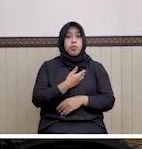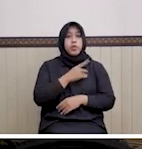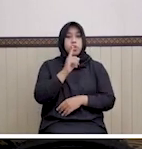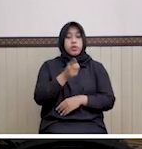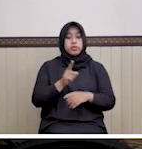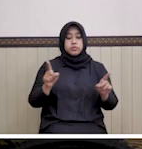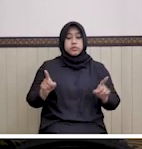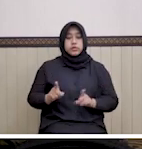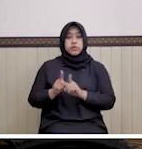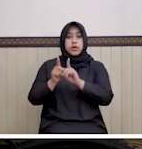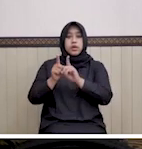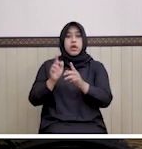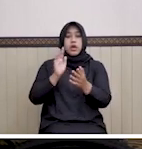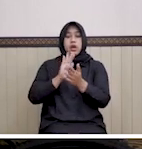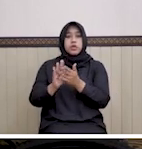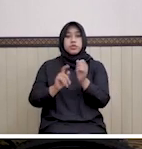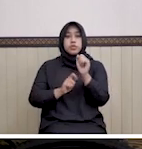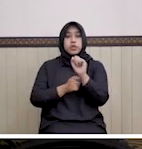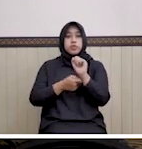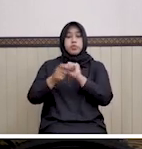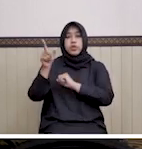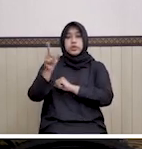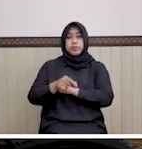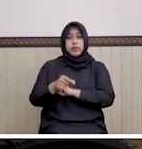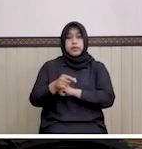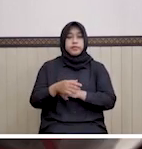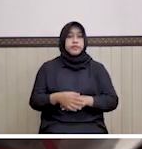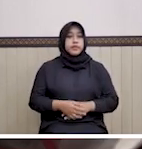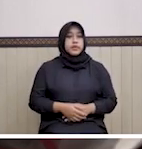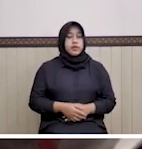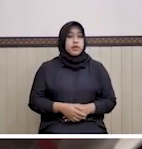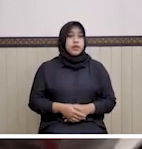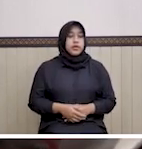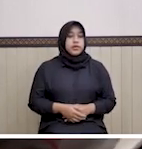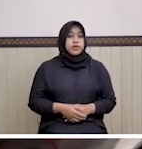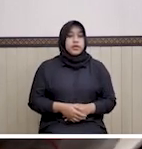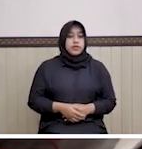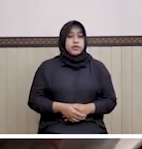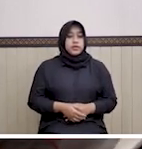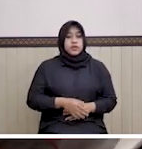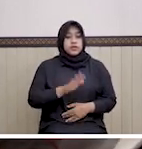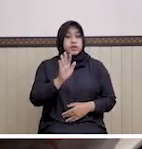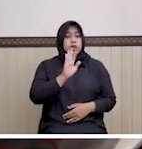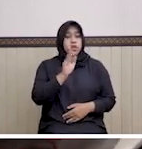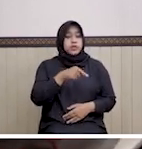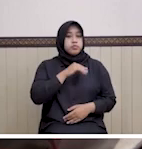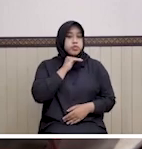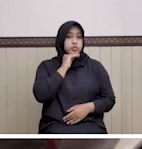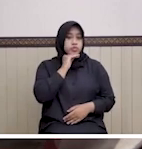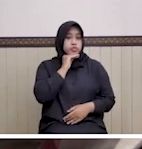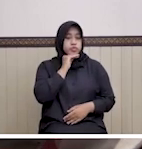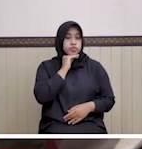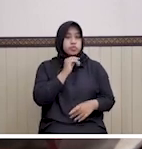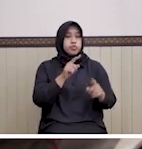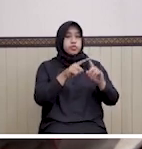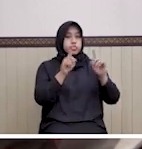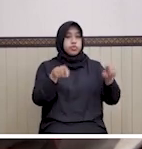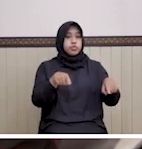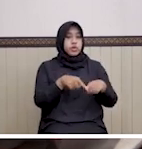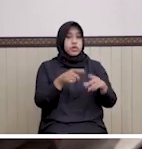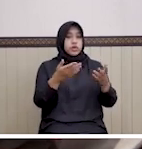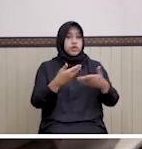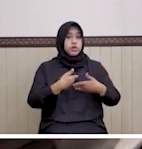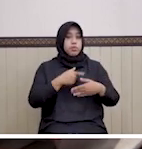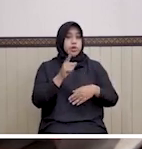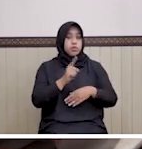pendampingan respon cepat seres seres ponsel itu saya bilang jadi tidak menunggu harus formal suratnya diterima